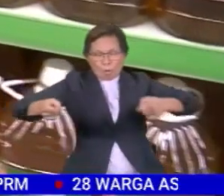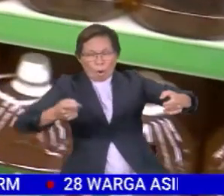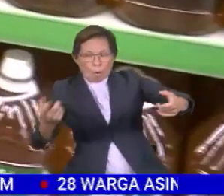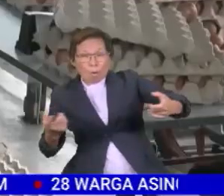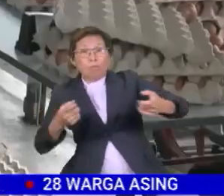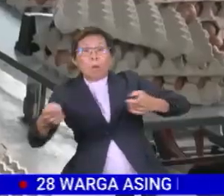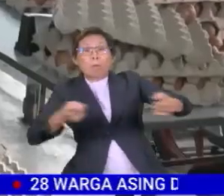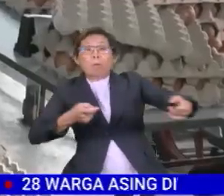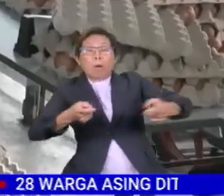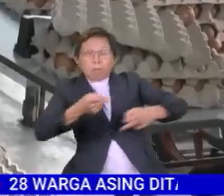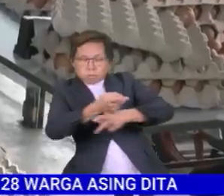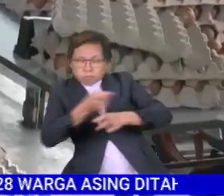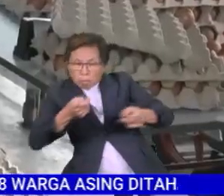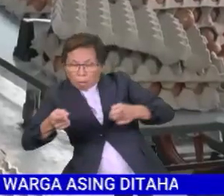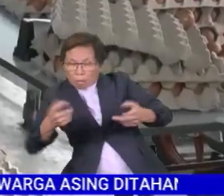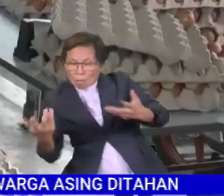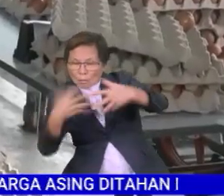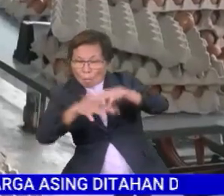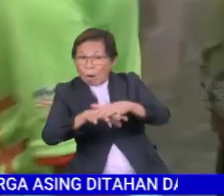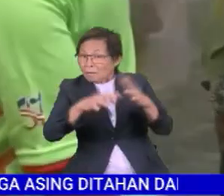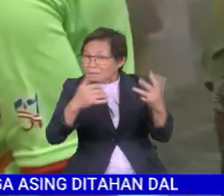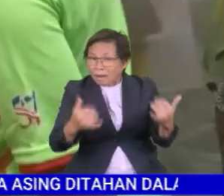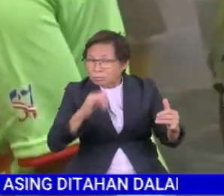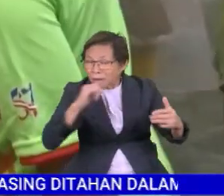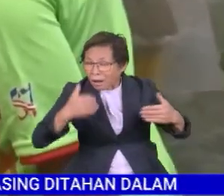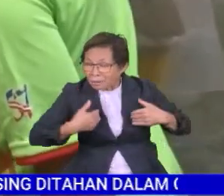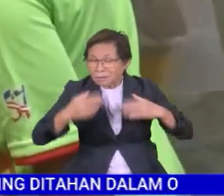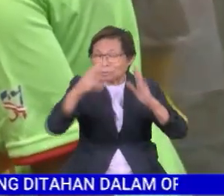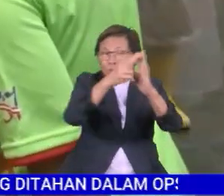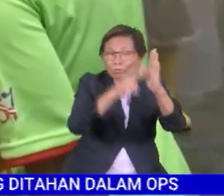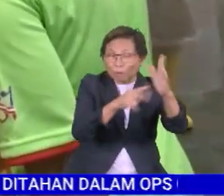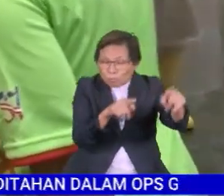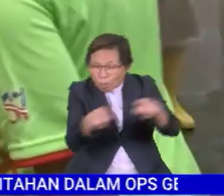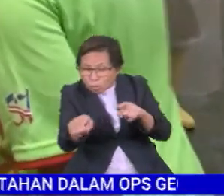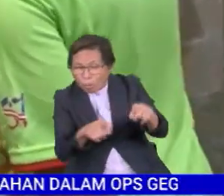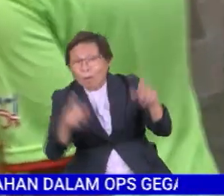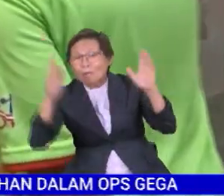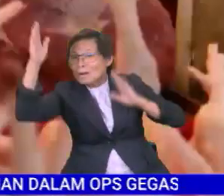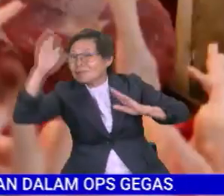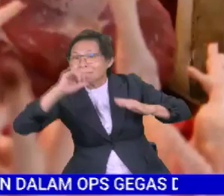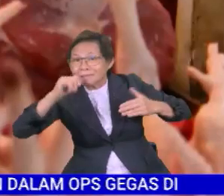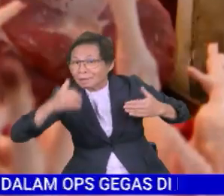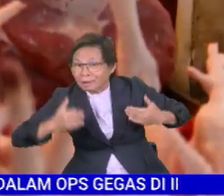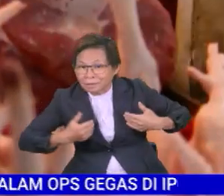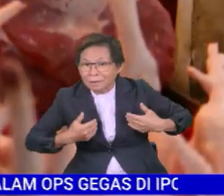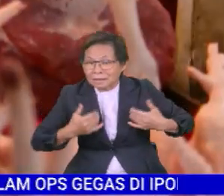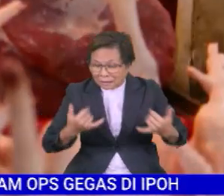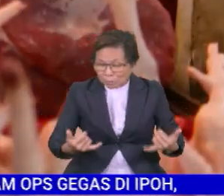penggabungan kerana kini ia tiada dalam Undang-Undang Persaingan di Malaysia.